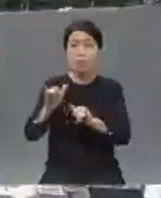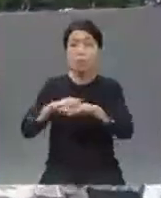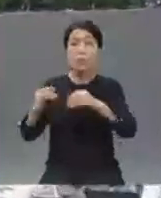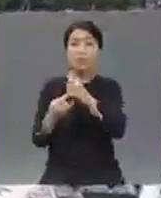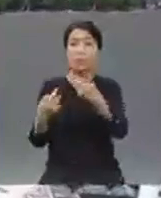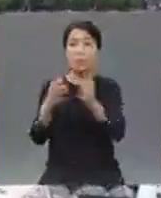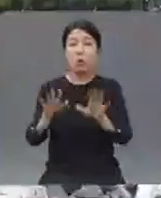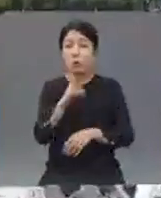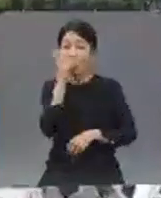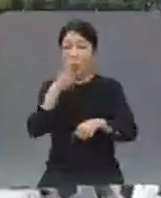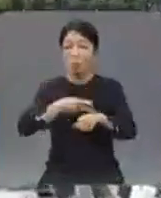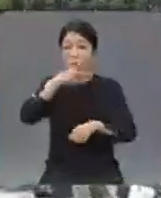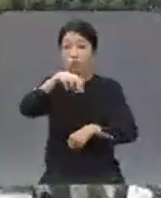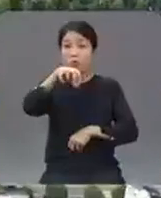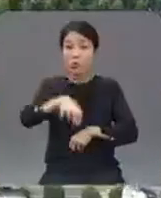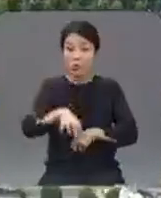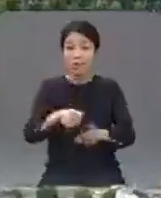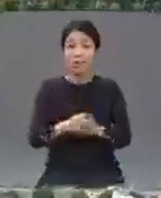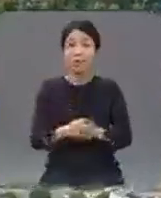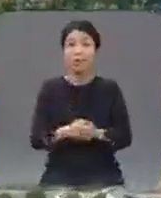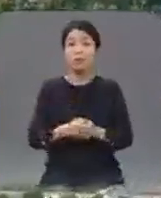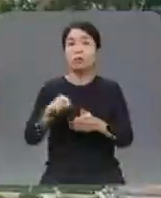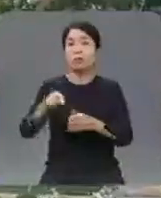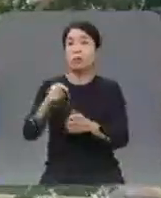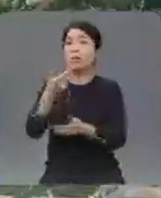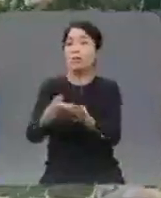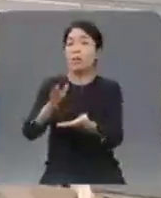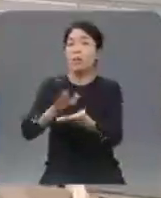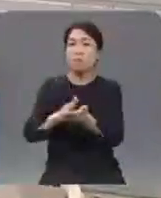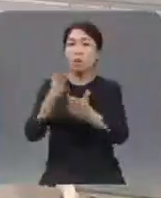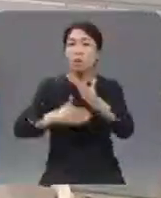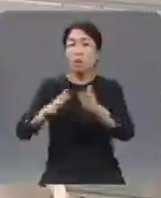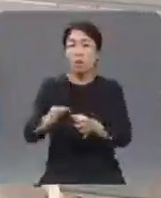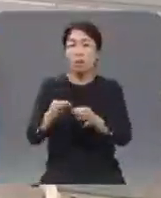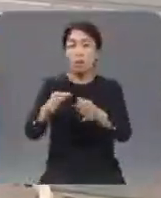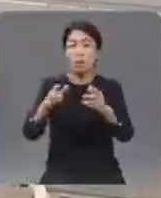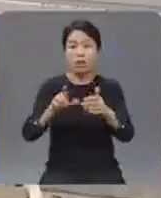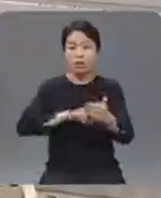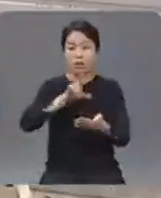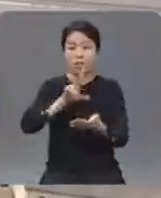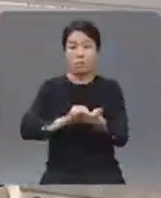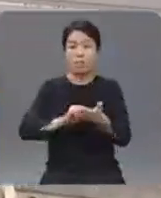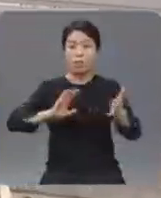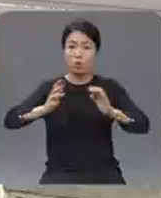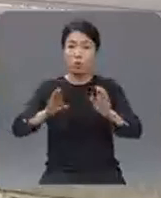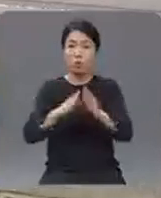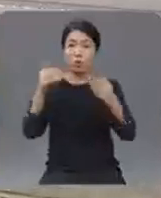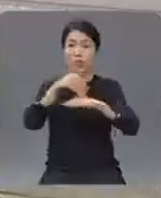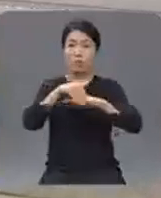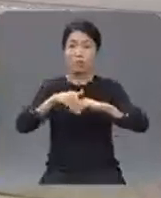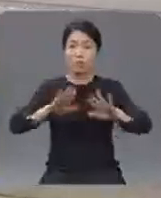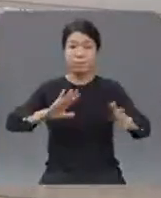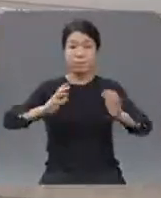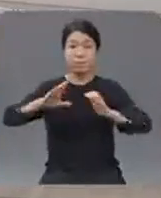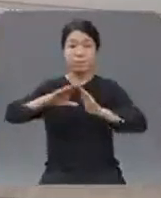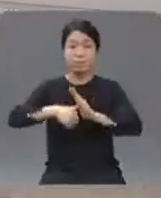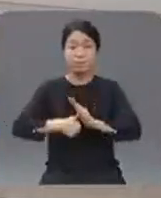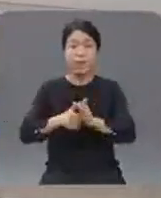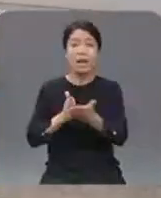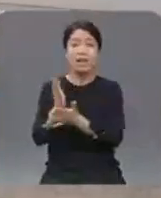광주시의회에서 전방 일신방직 부지개발 공공기여를 주제로 토론회를 개최합니다 이번 토론회에는